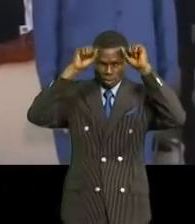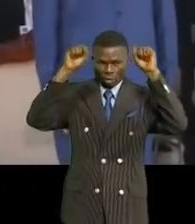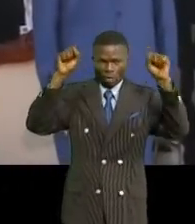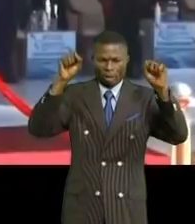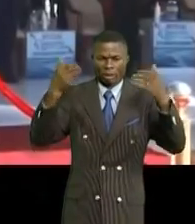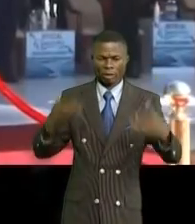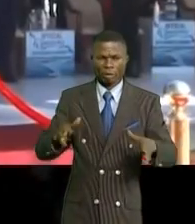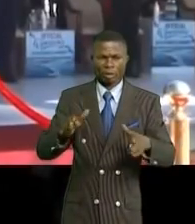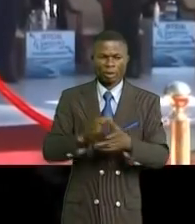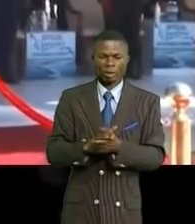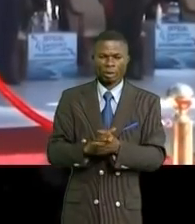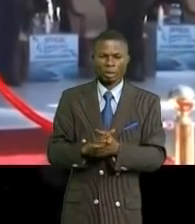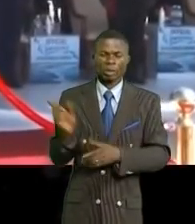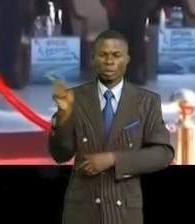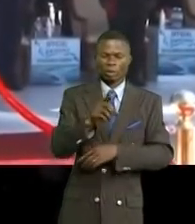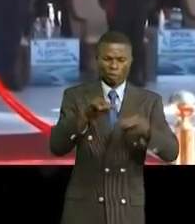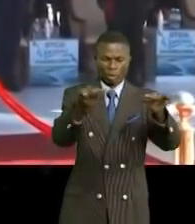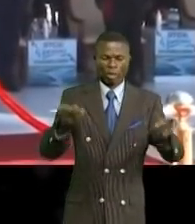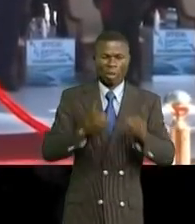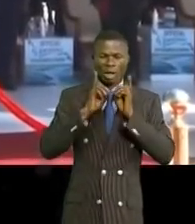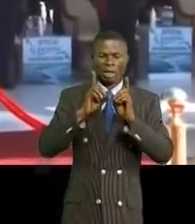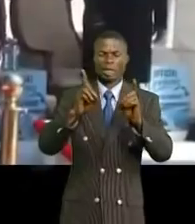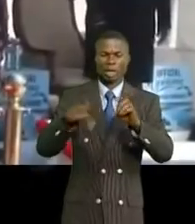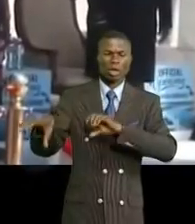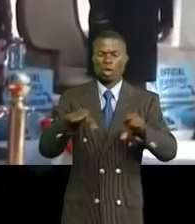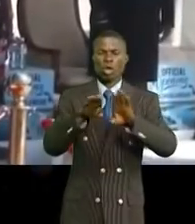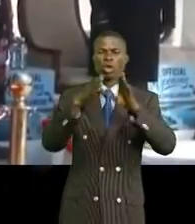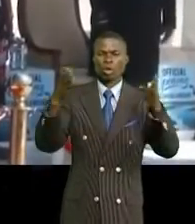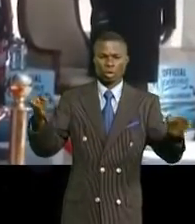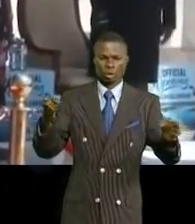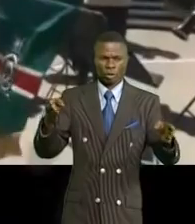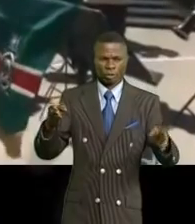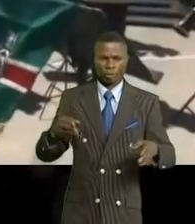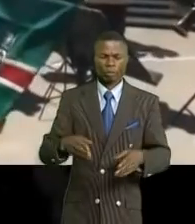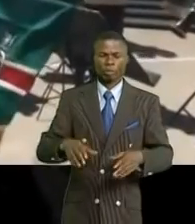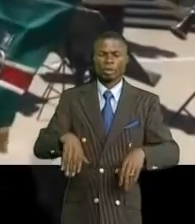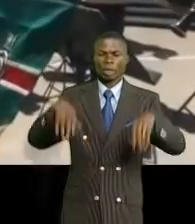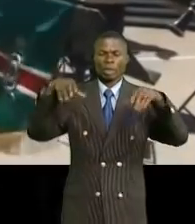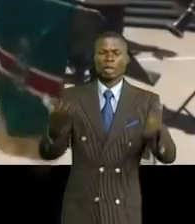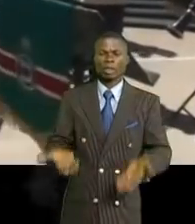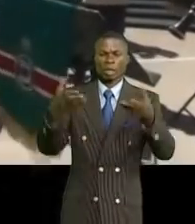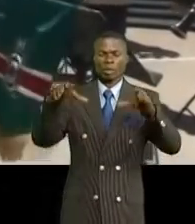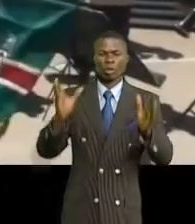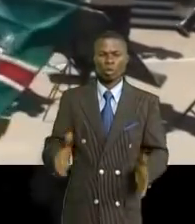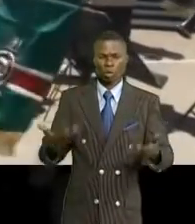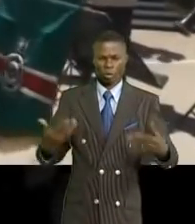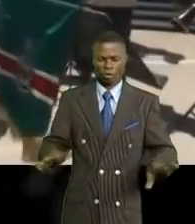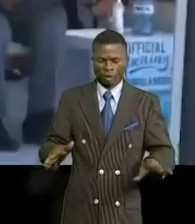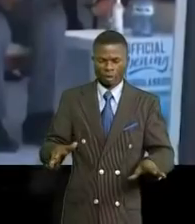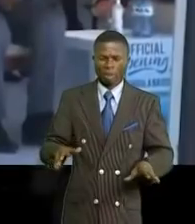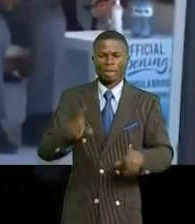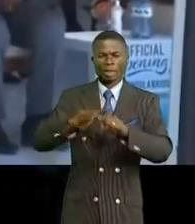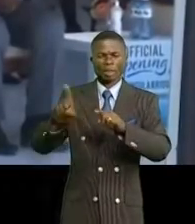ils ont gagné la tribune pour la cérémonie officielle après l'exécution des hymnes de la sadec du botswana et la zambie